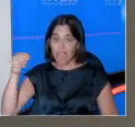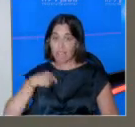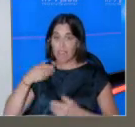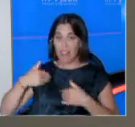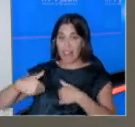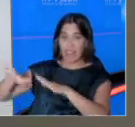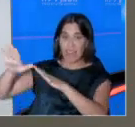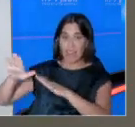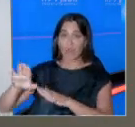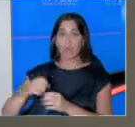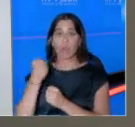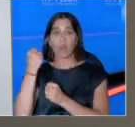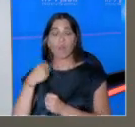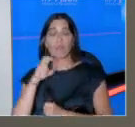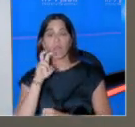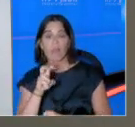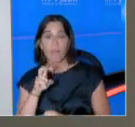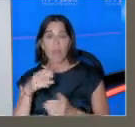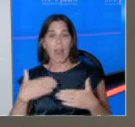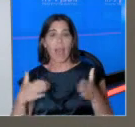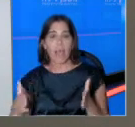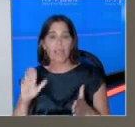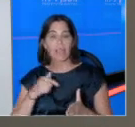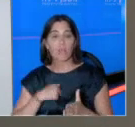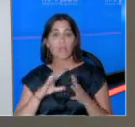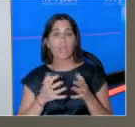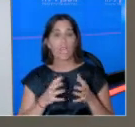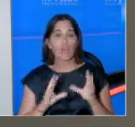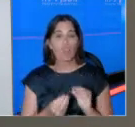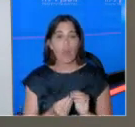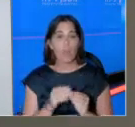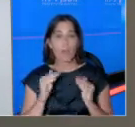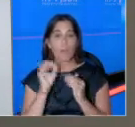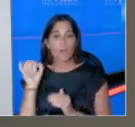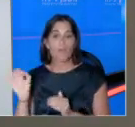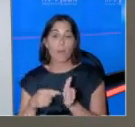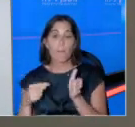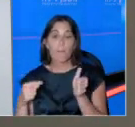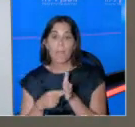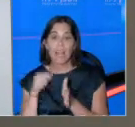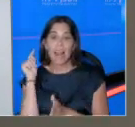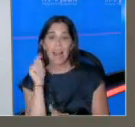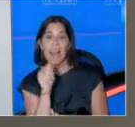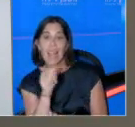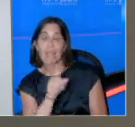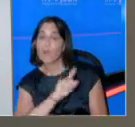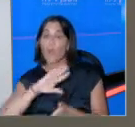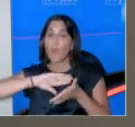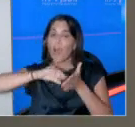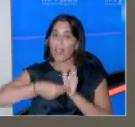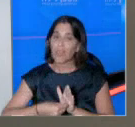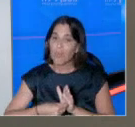לסילוק חלוצי גבעת עמל, שכונת הארגזים וכפר שלם מבתיהם. כי הם לא